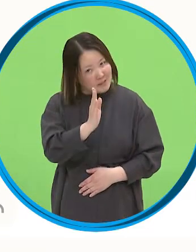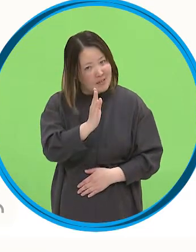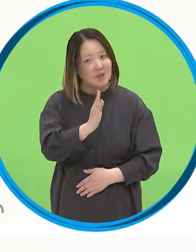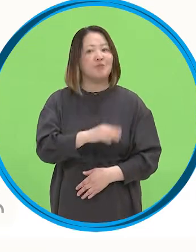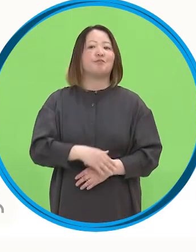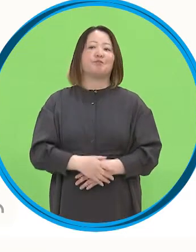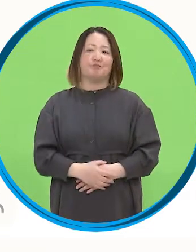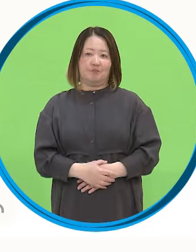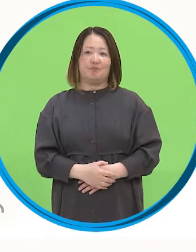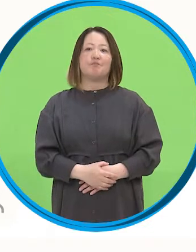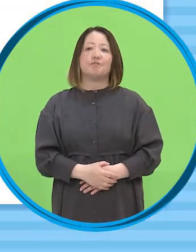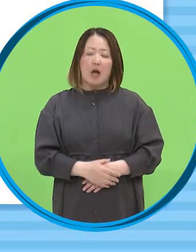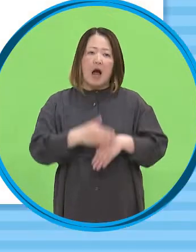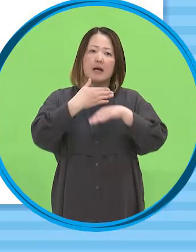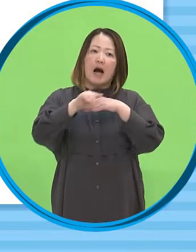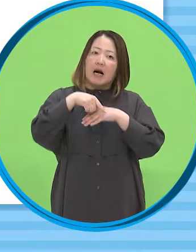れ。